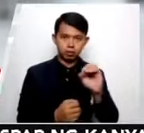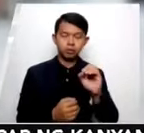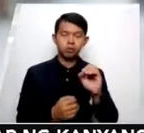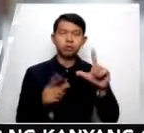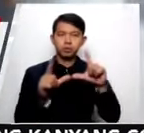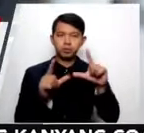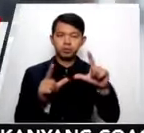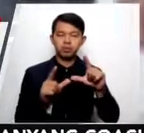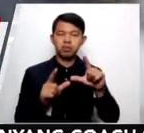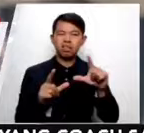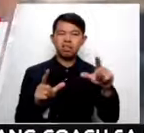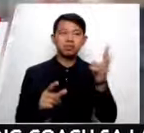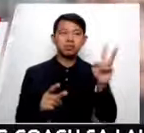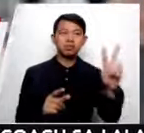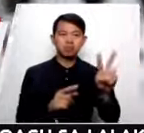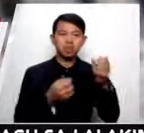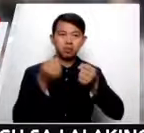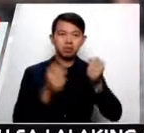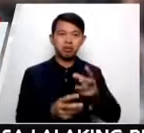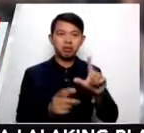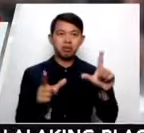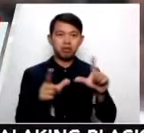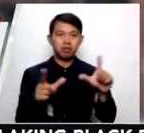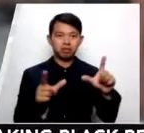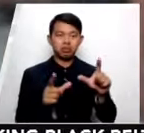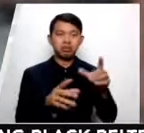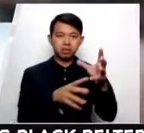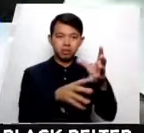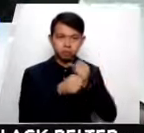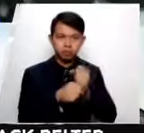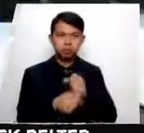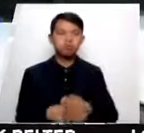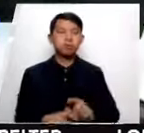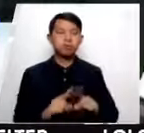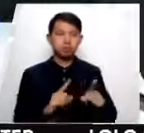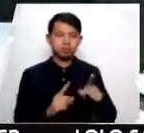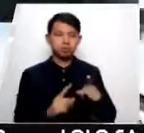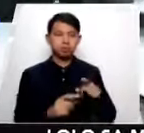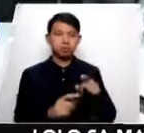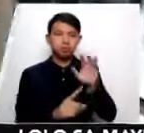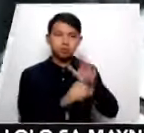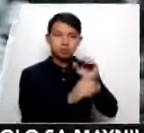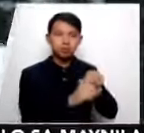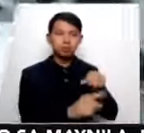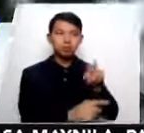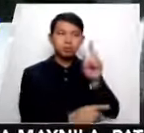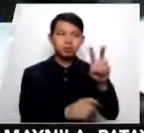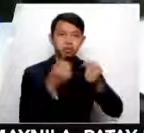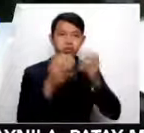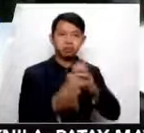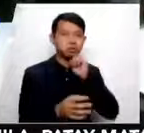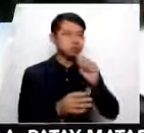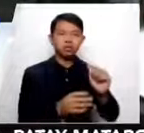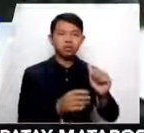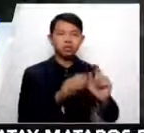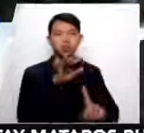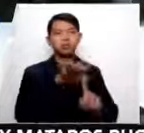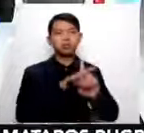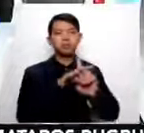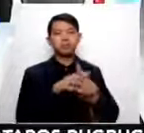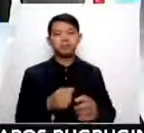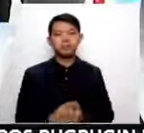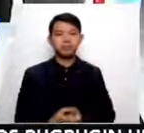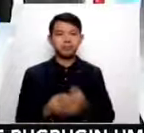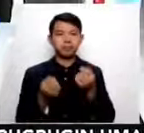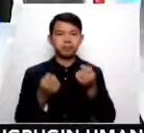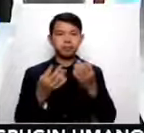yung lisensya nila, nakalista sila, tapos nang tinatawag na, hindi na sila nagpakita. Marami rin pasaherong naka-face mask dahil sa mga naitalang kaso